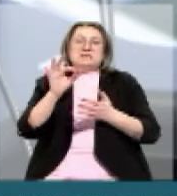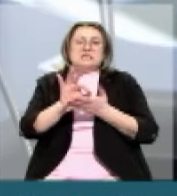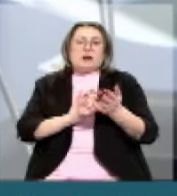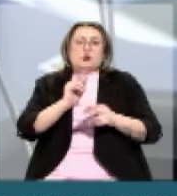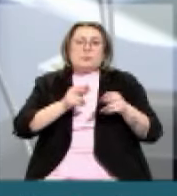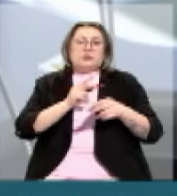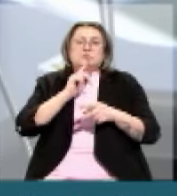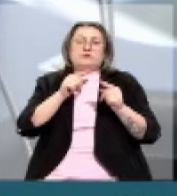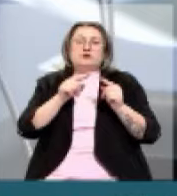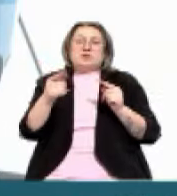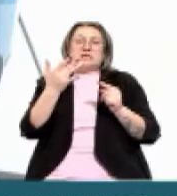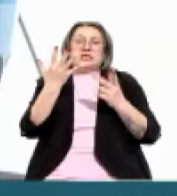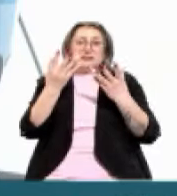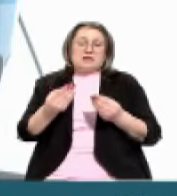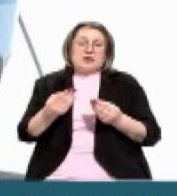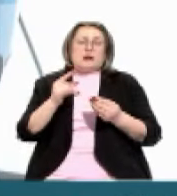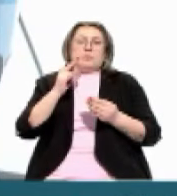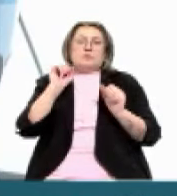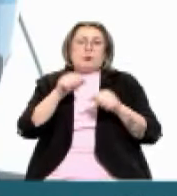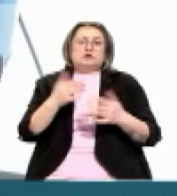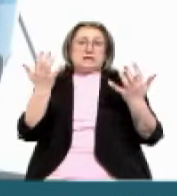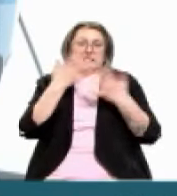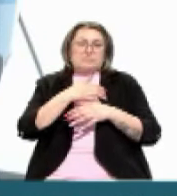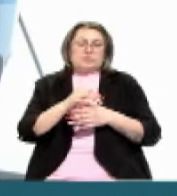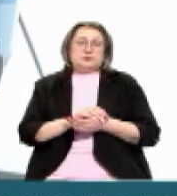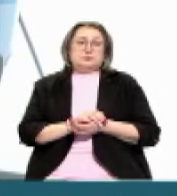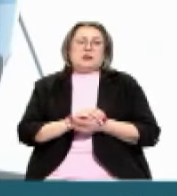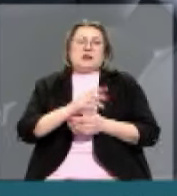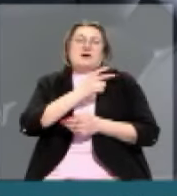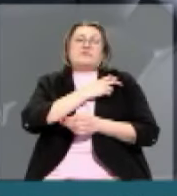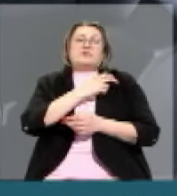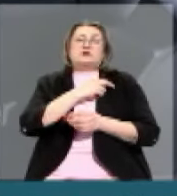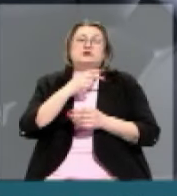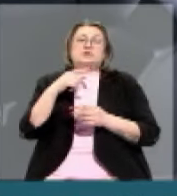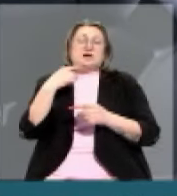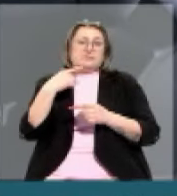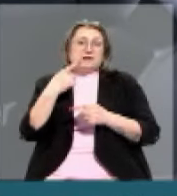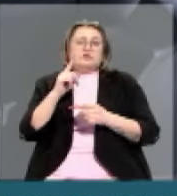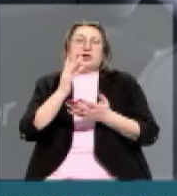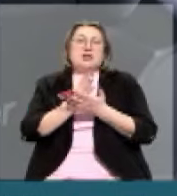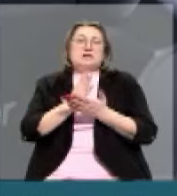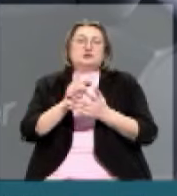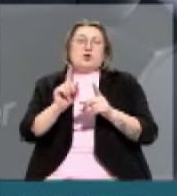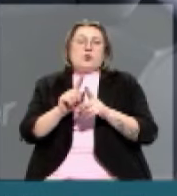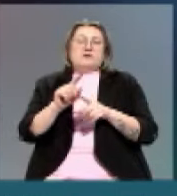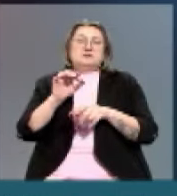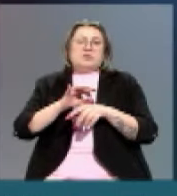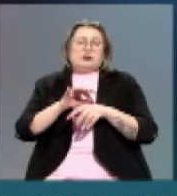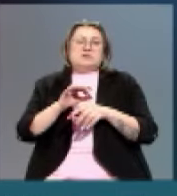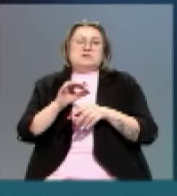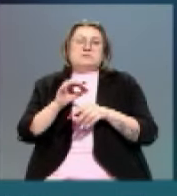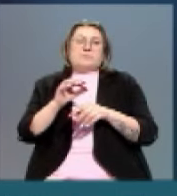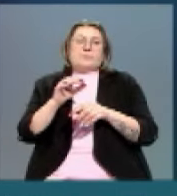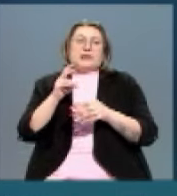бала соқыр болып қалуы мүмкін. Мерзімнен бұрын туған нәрестелерде осы аурудың бар жоғын тек арнайы диагностикалық тексеру арқылы